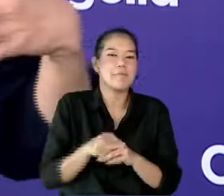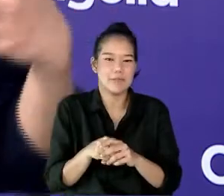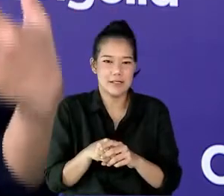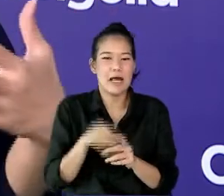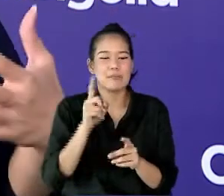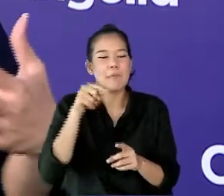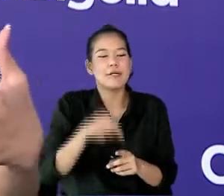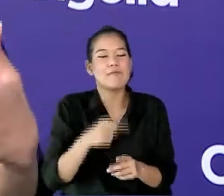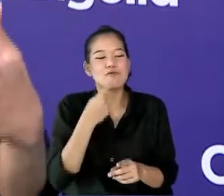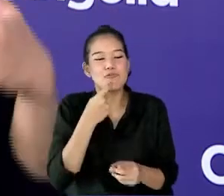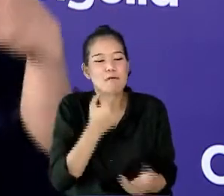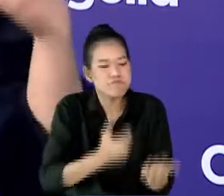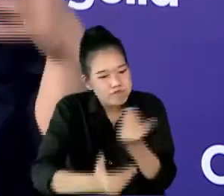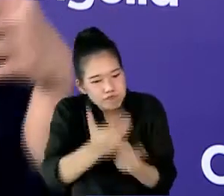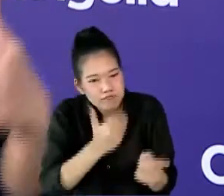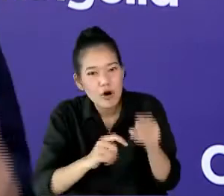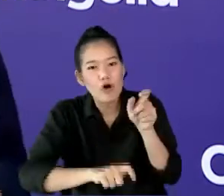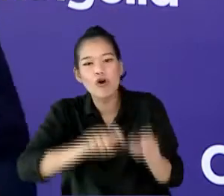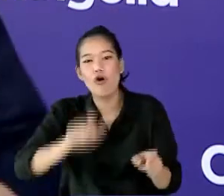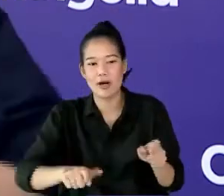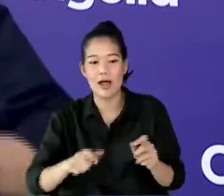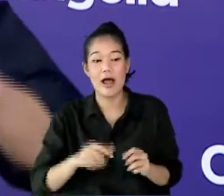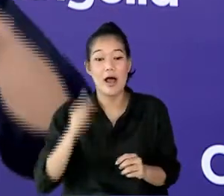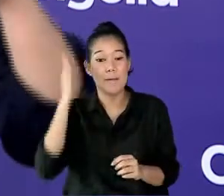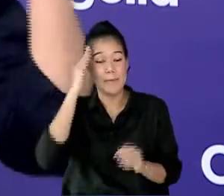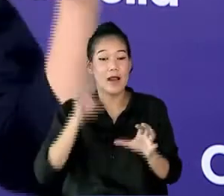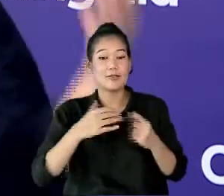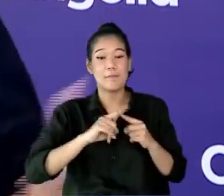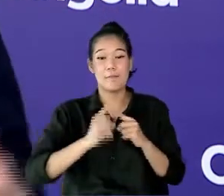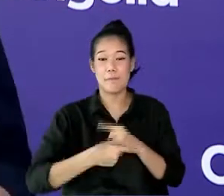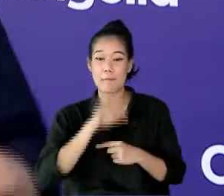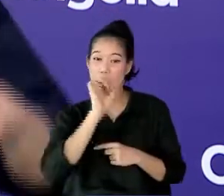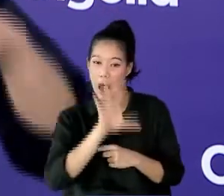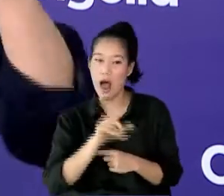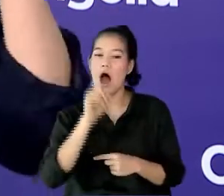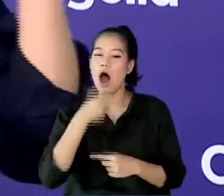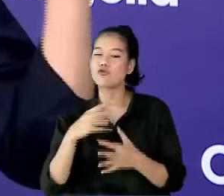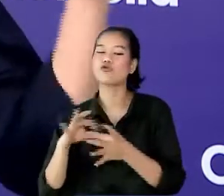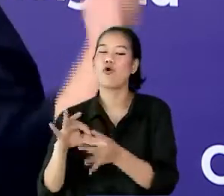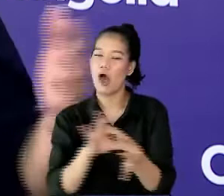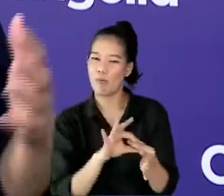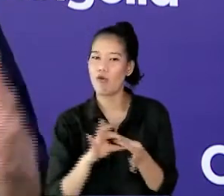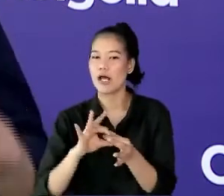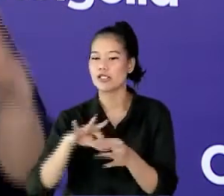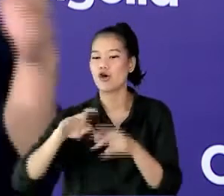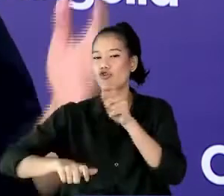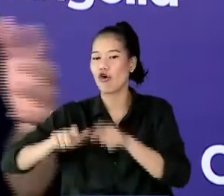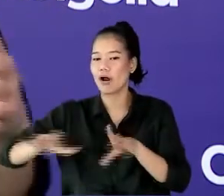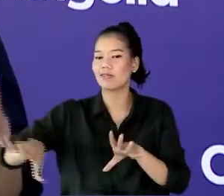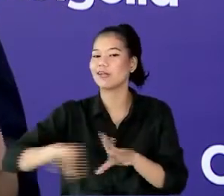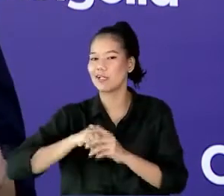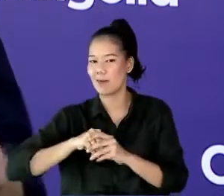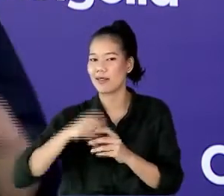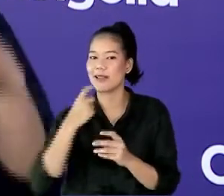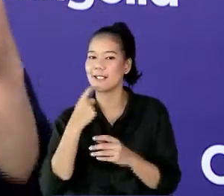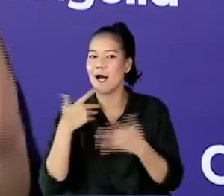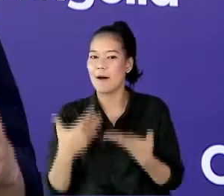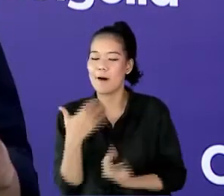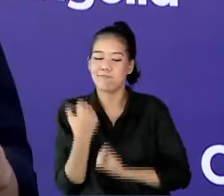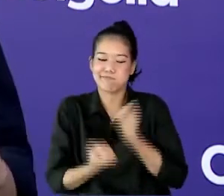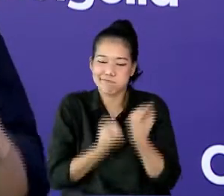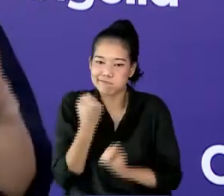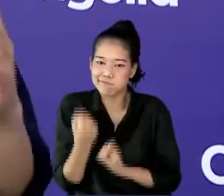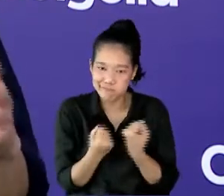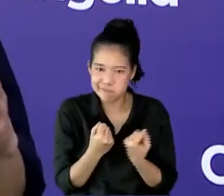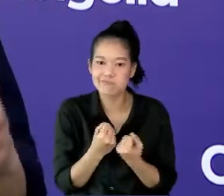menggalang pentahelix ya katanya yeah. Pak Kasatgas, kita harus mendukung kolaborasi, mengajak semua pihak untuk terlibat di dalam